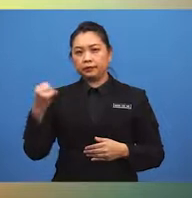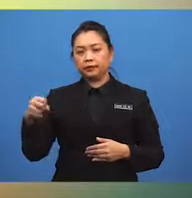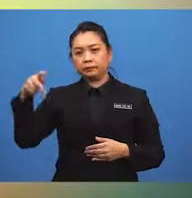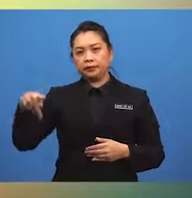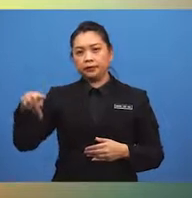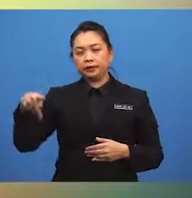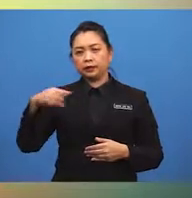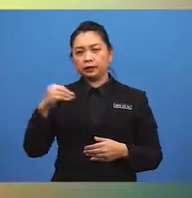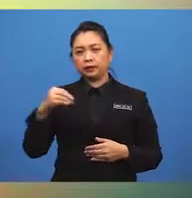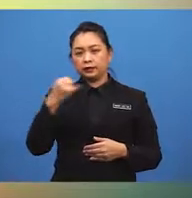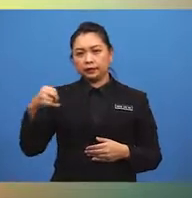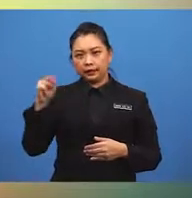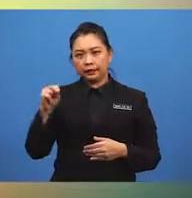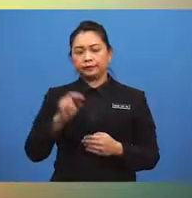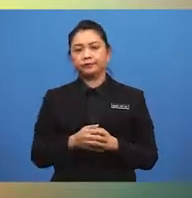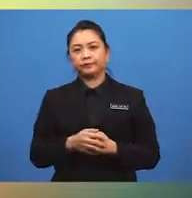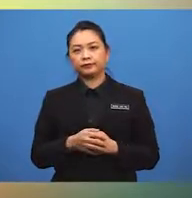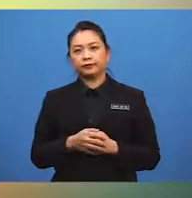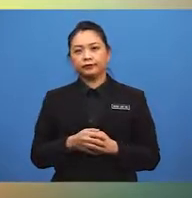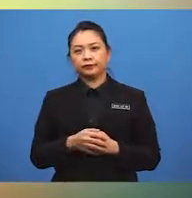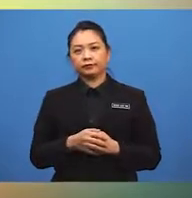P dan jenis N.